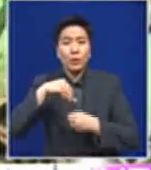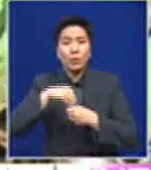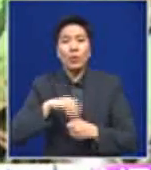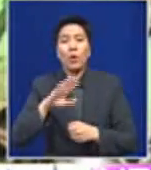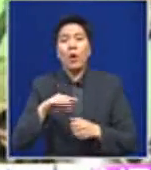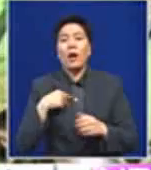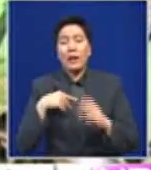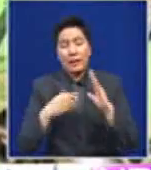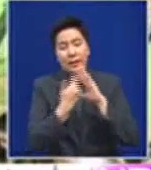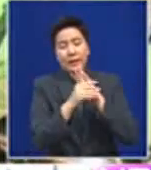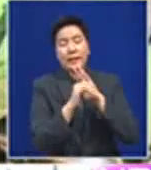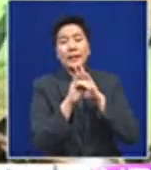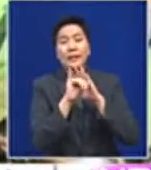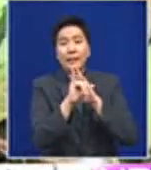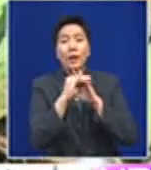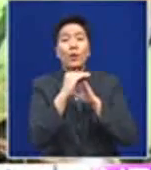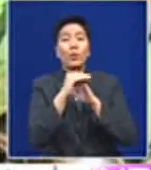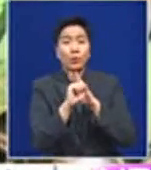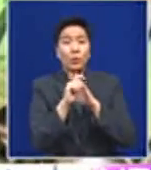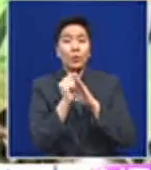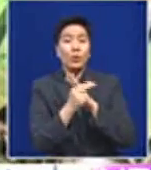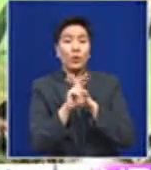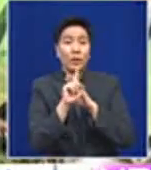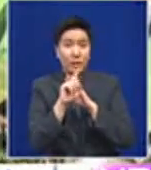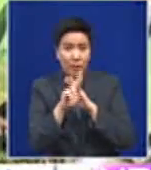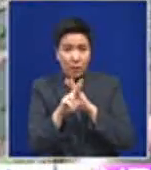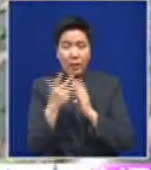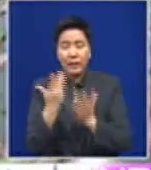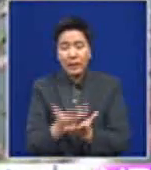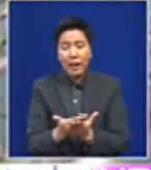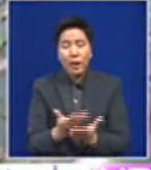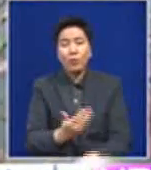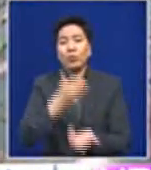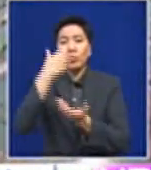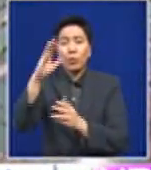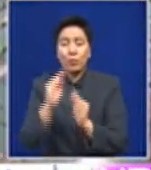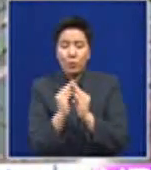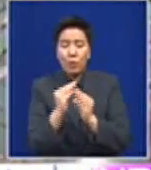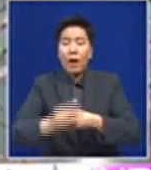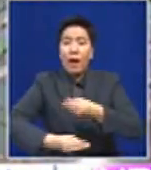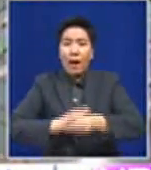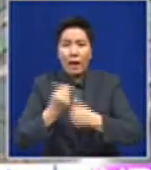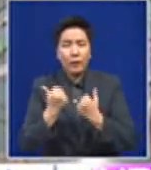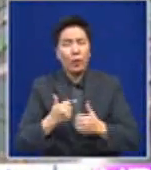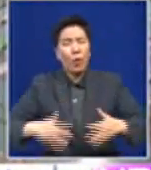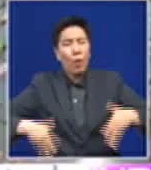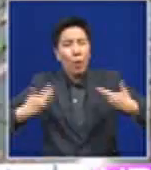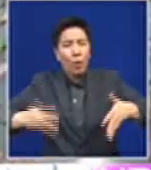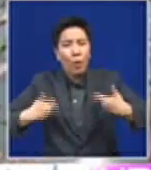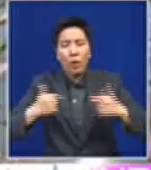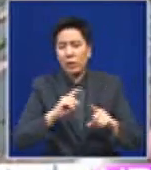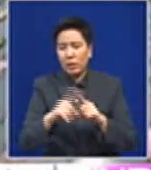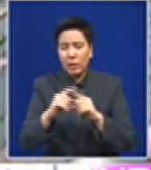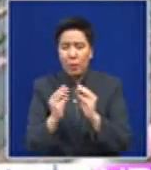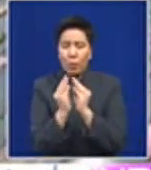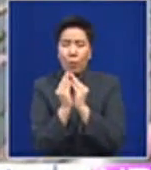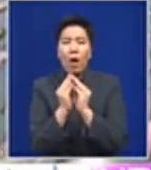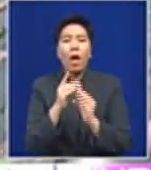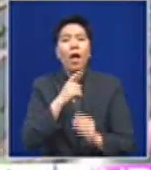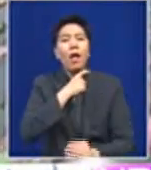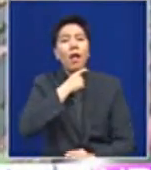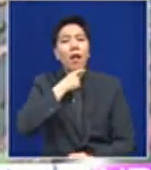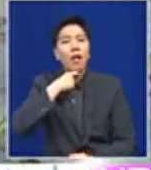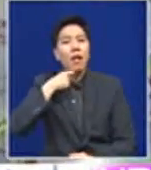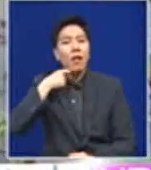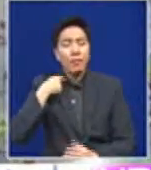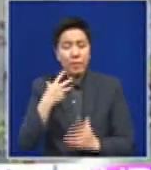โสธรซึ่งปลูกไว้กว่า6ไร่เพื่อส่งขายเป็นรายได้ให้กับครอบครัวจากสภาพอากาศที่ร้อนจัดก็ทำให้ต้นบัวเริ่มแห้งตาย